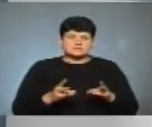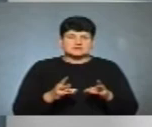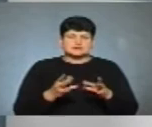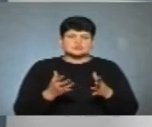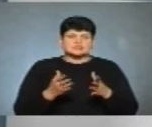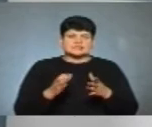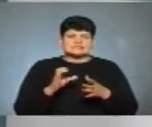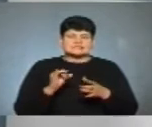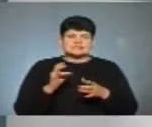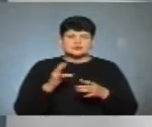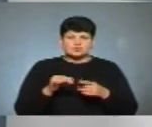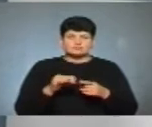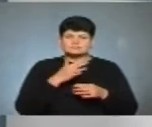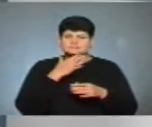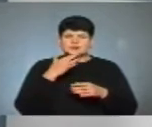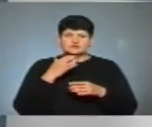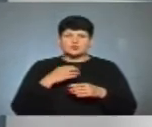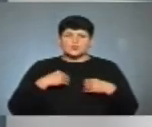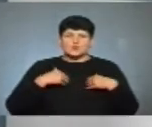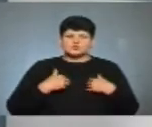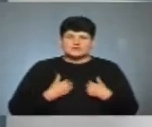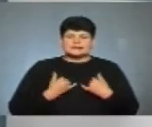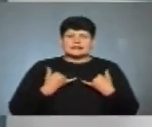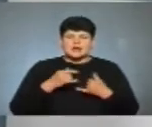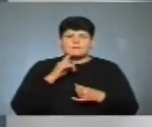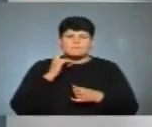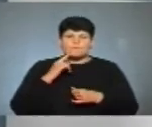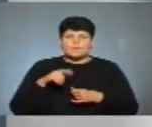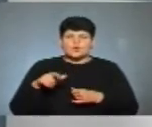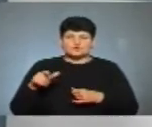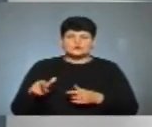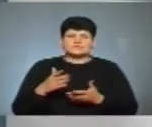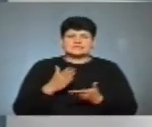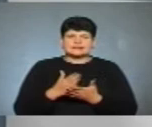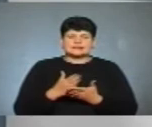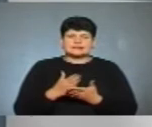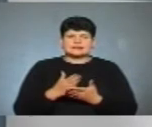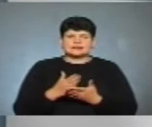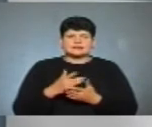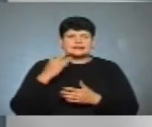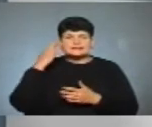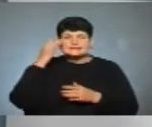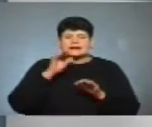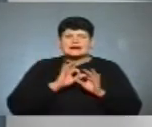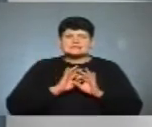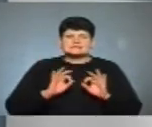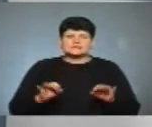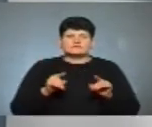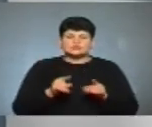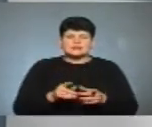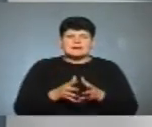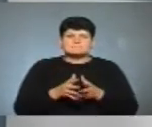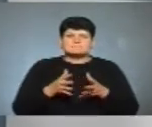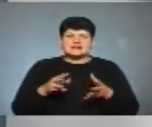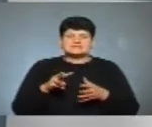низки розчарувань, і саме для молоді, молодь є ідеалістична, вона